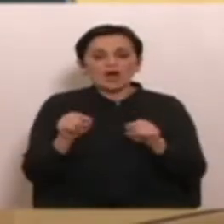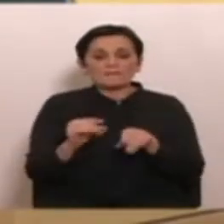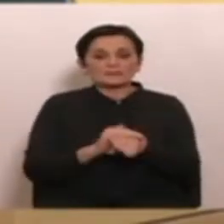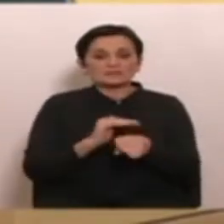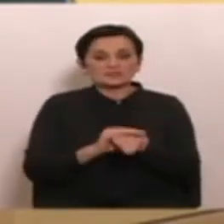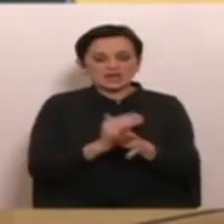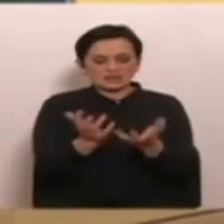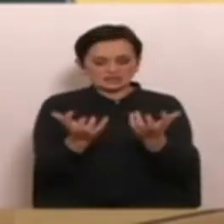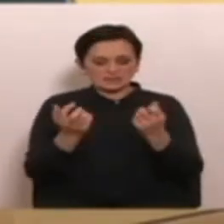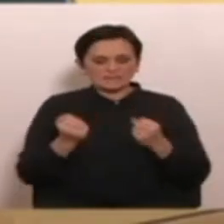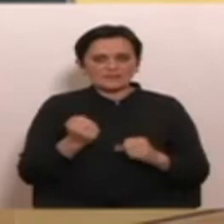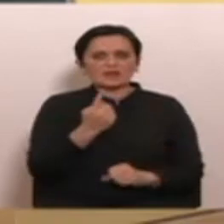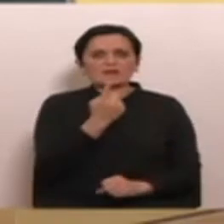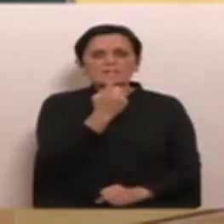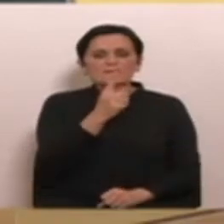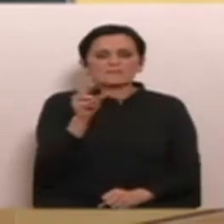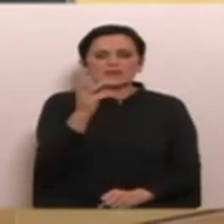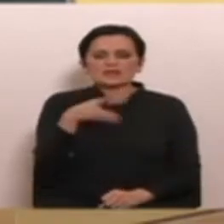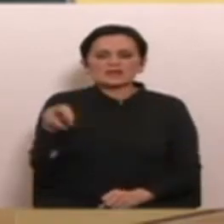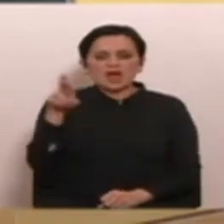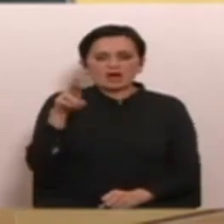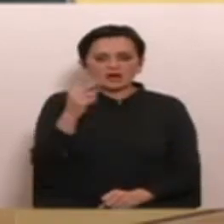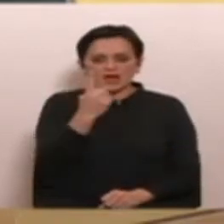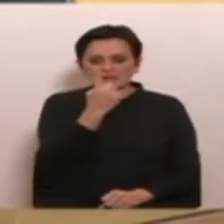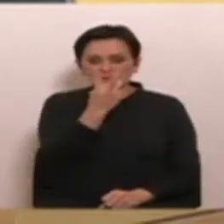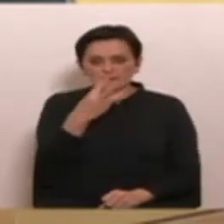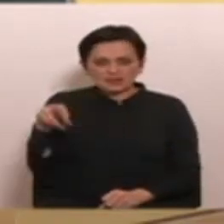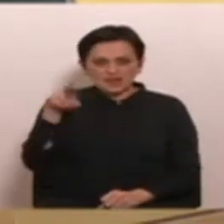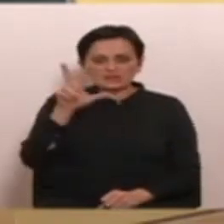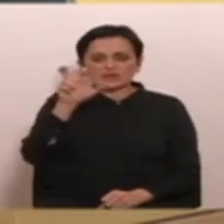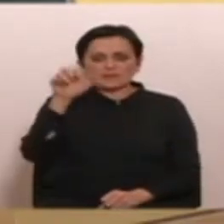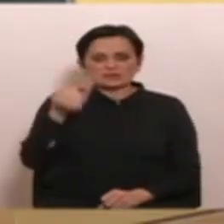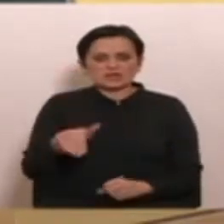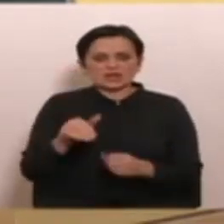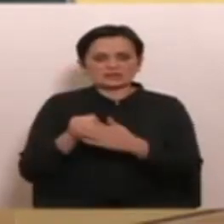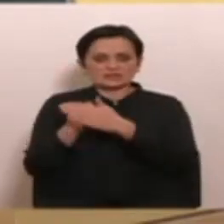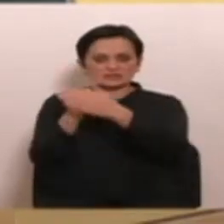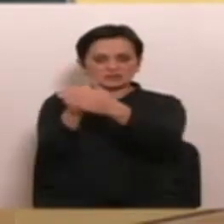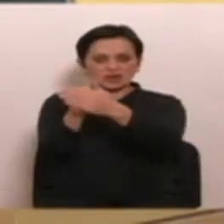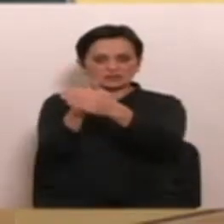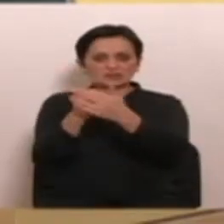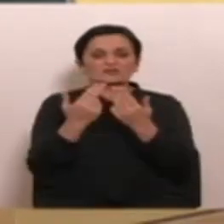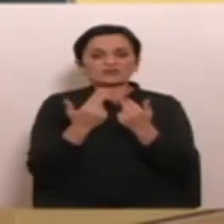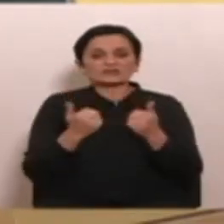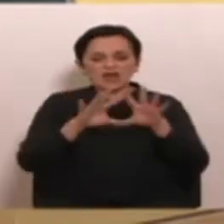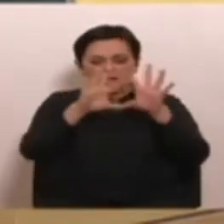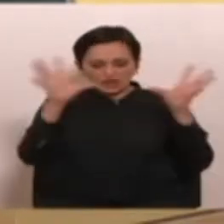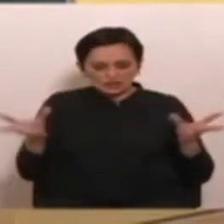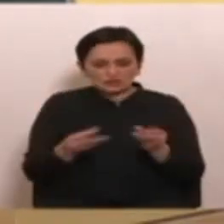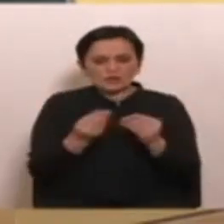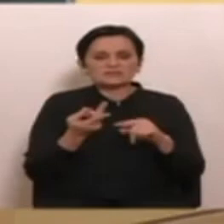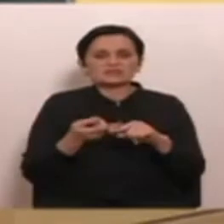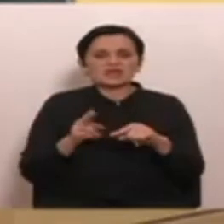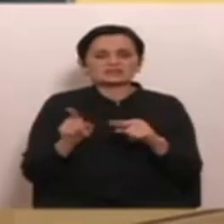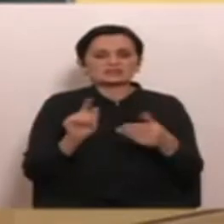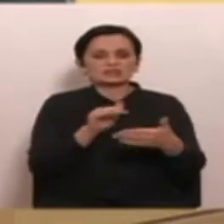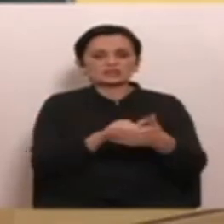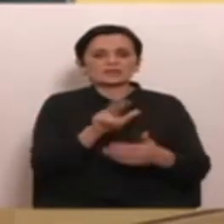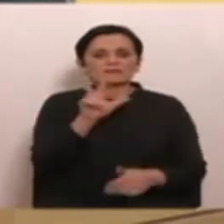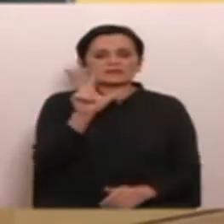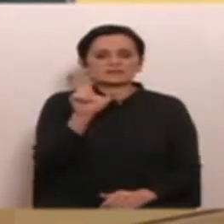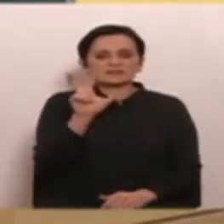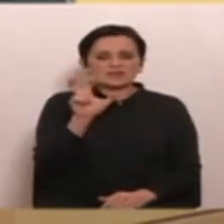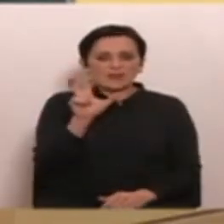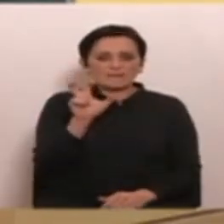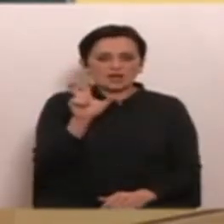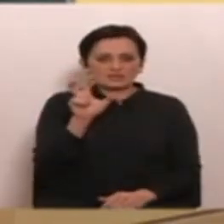მიიღებს, 1.3 მილიარდს მიაღწევს და ჯამში ეს შეეხება 300-მდე